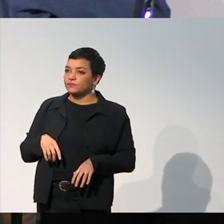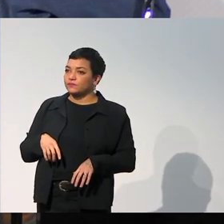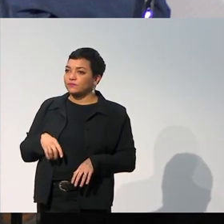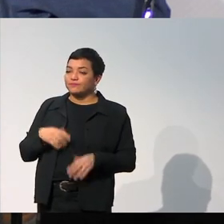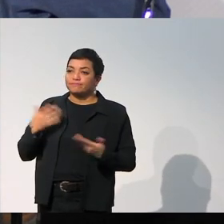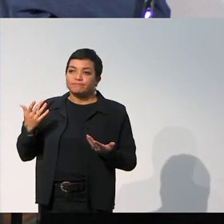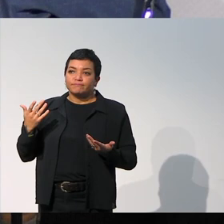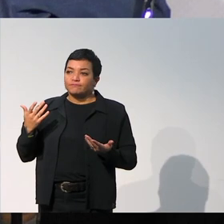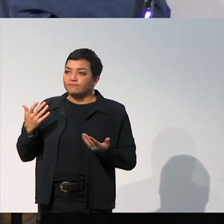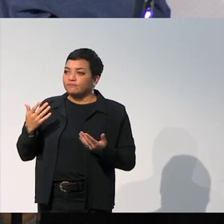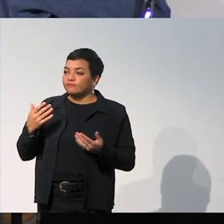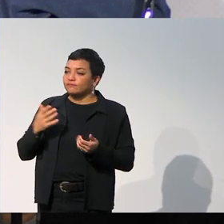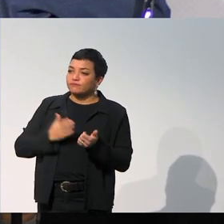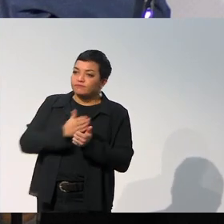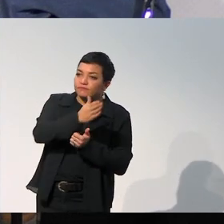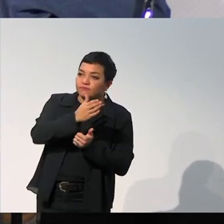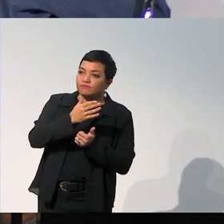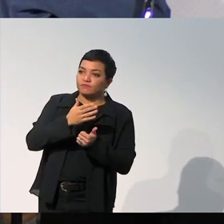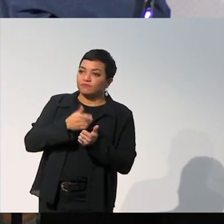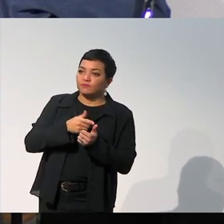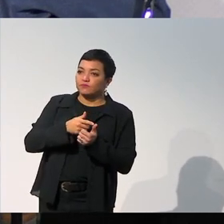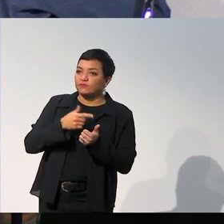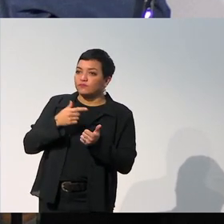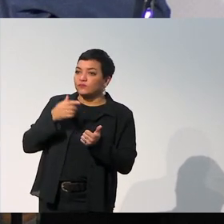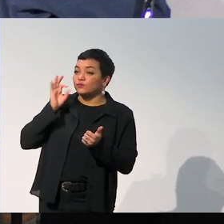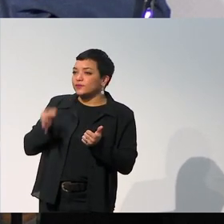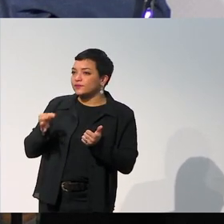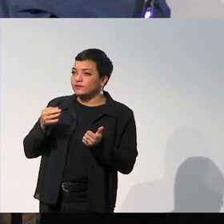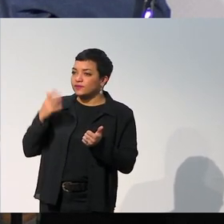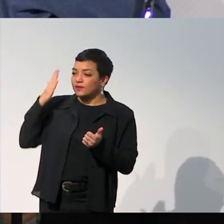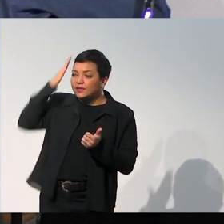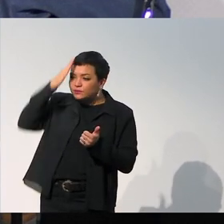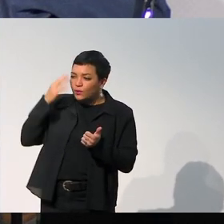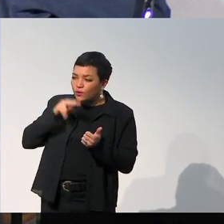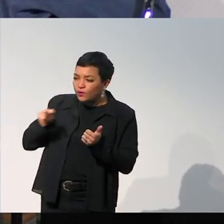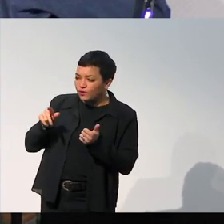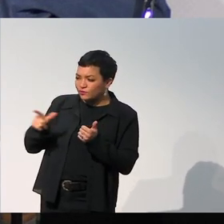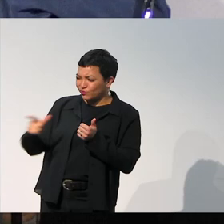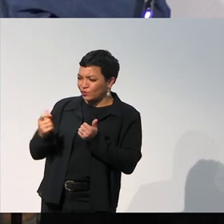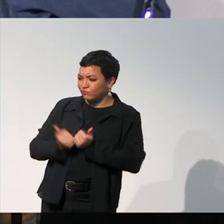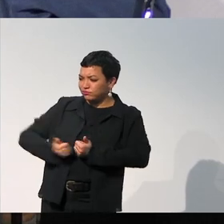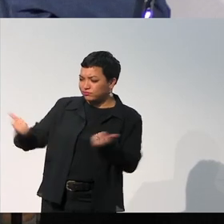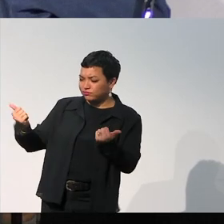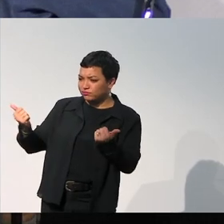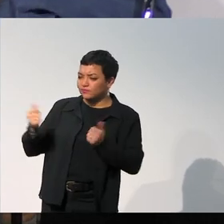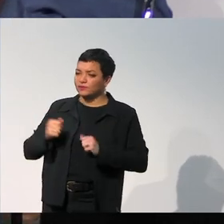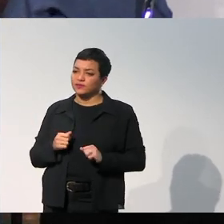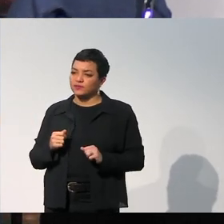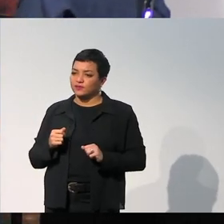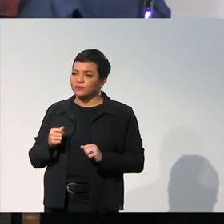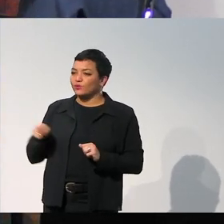aux mêmes choses. C'est-à-dire que d'un côté, on sent bien que les animaux, ils ne sont pas comme nous. Donc, on est tenté d'avoir une explication